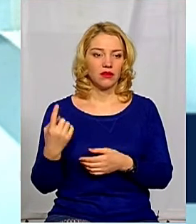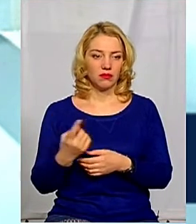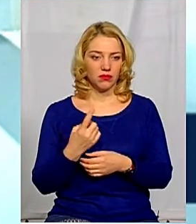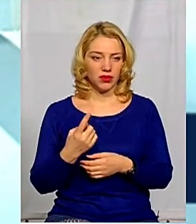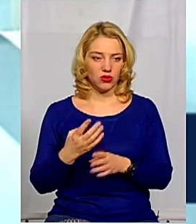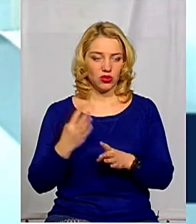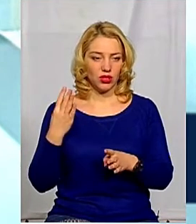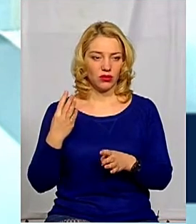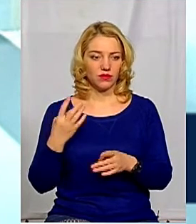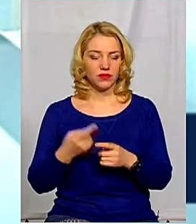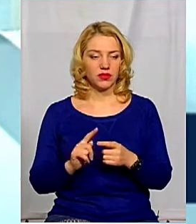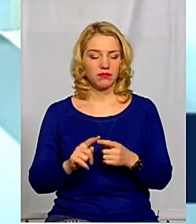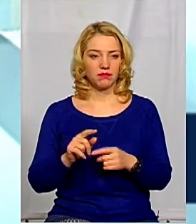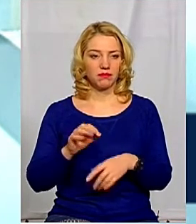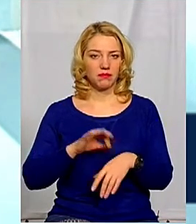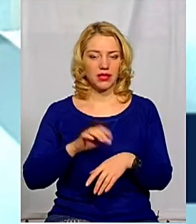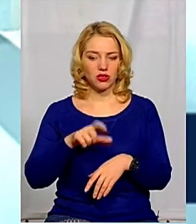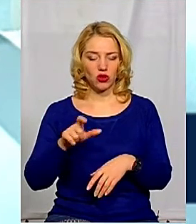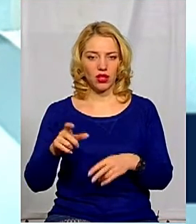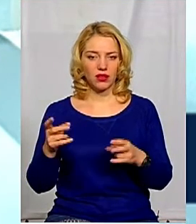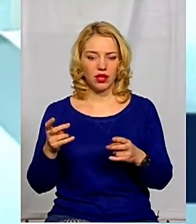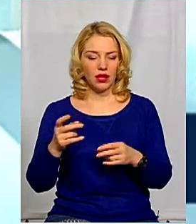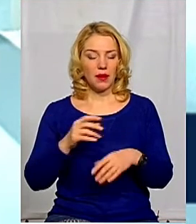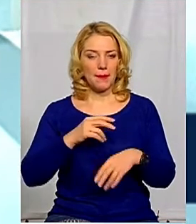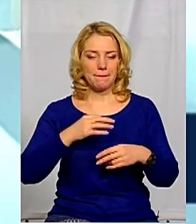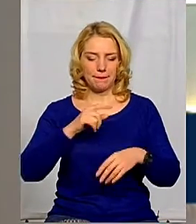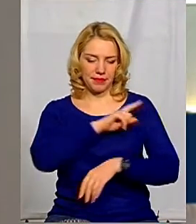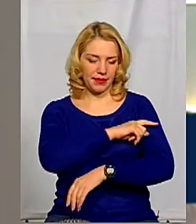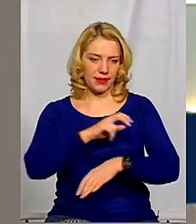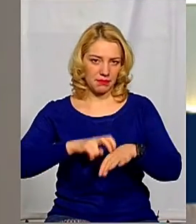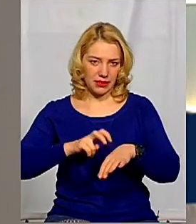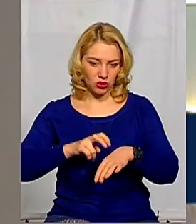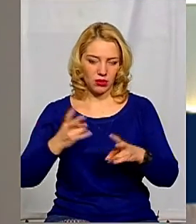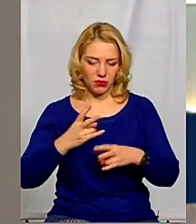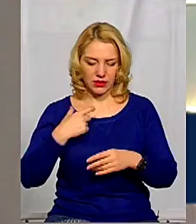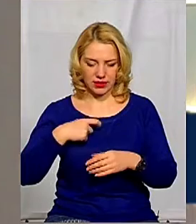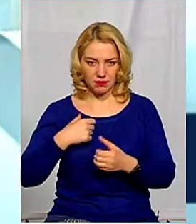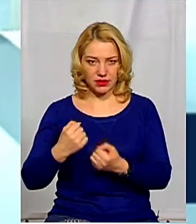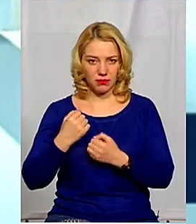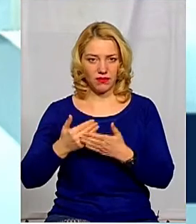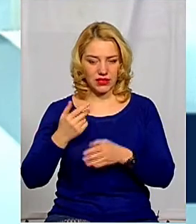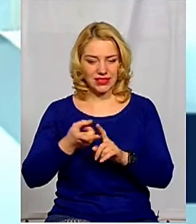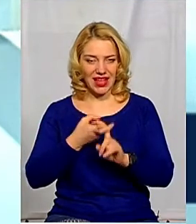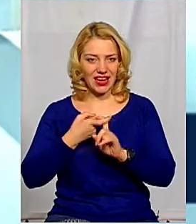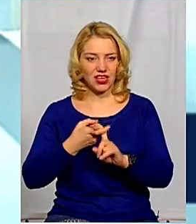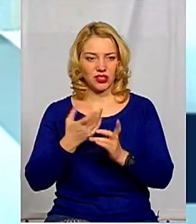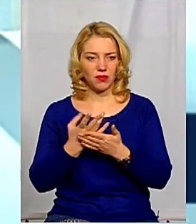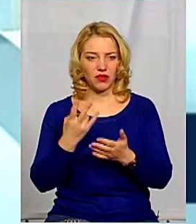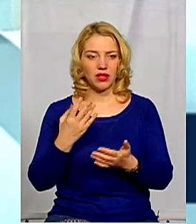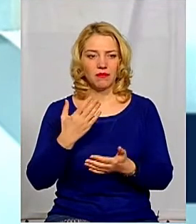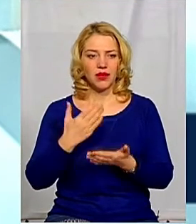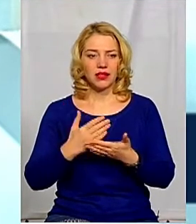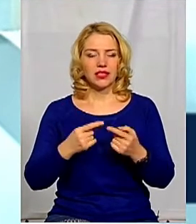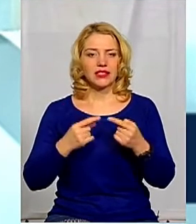все, персонал має забезпечити себе від зараження. Значить, він має мати засоби